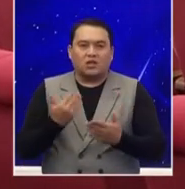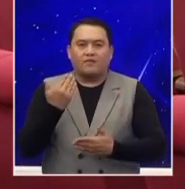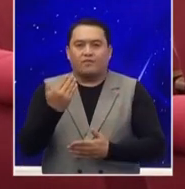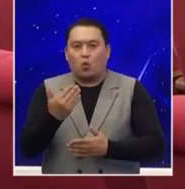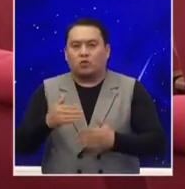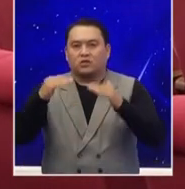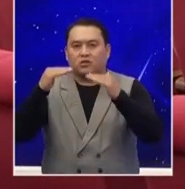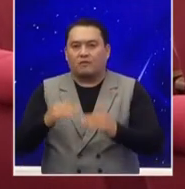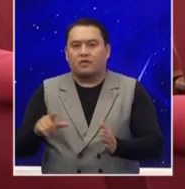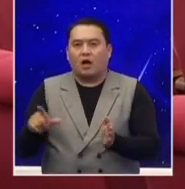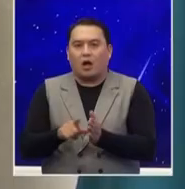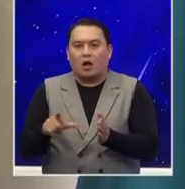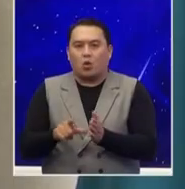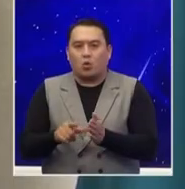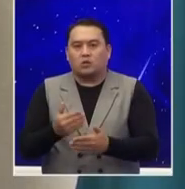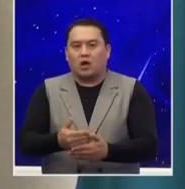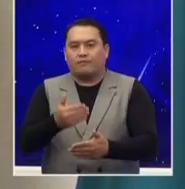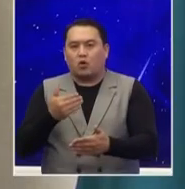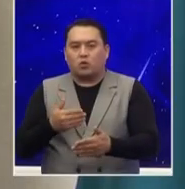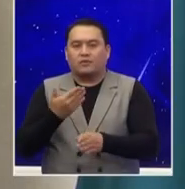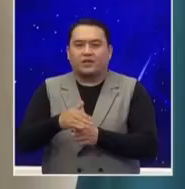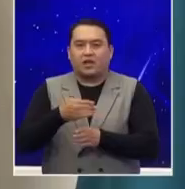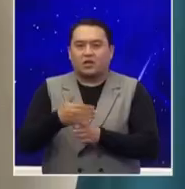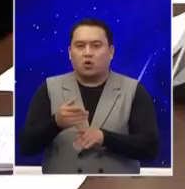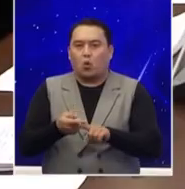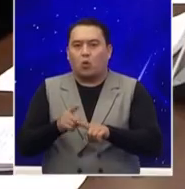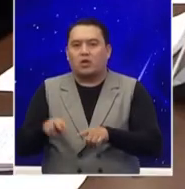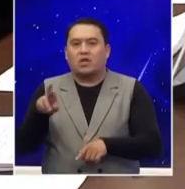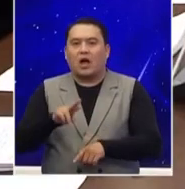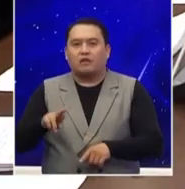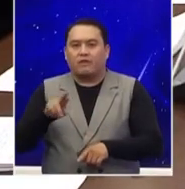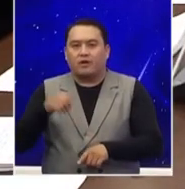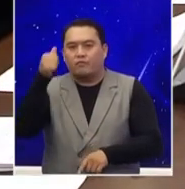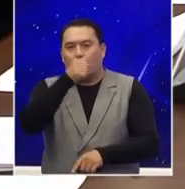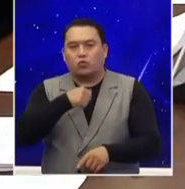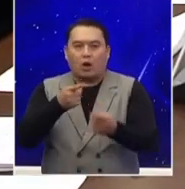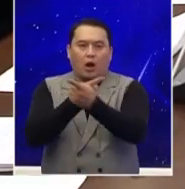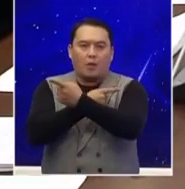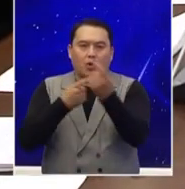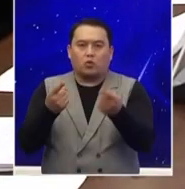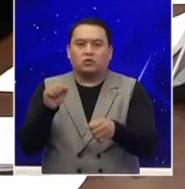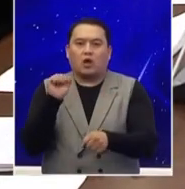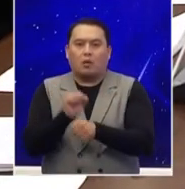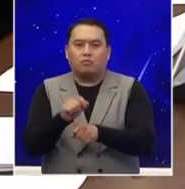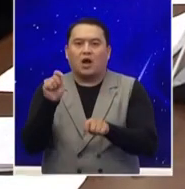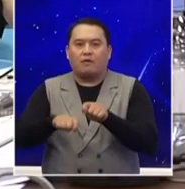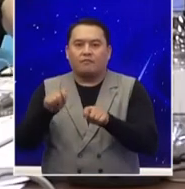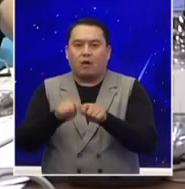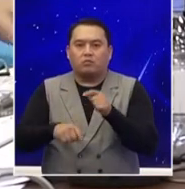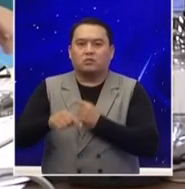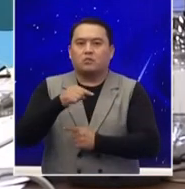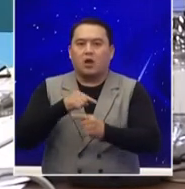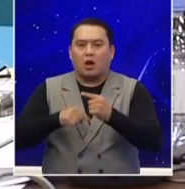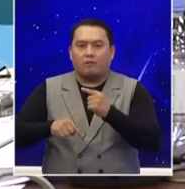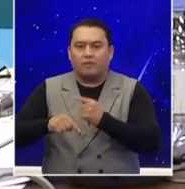числе и снижение налогов я отсрочка по кредитам кроме того сен варя текущего года объявлен мораторий на проверку субъектов